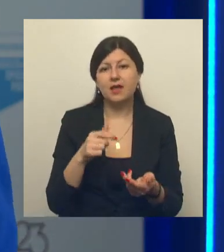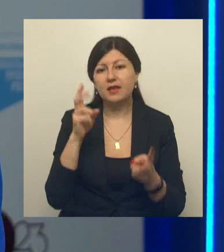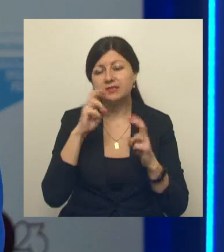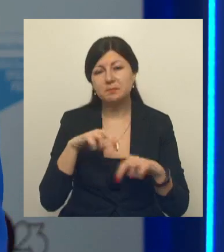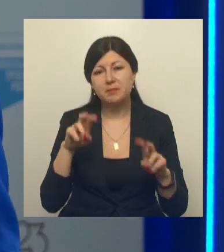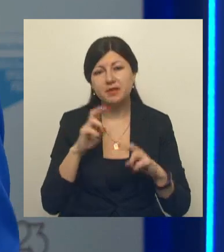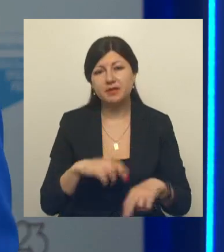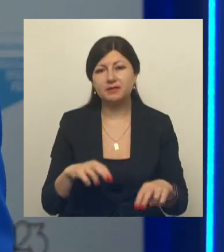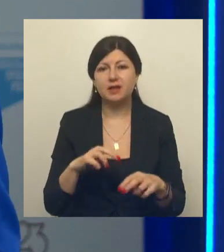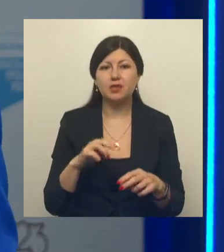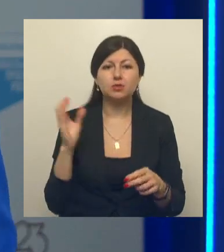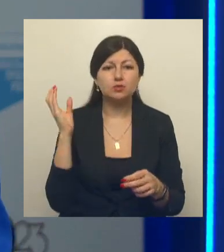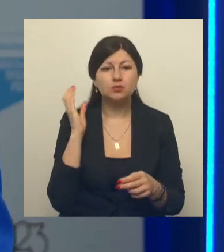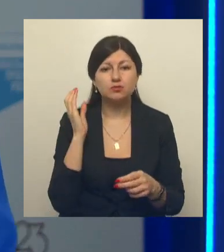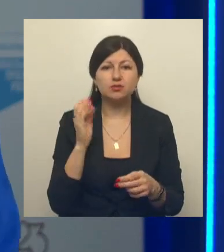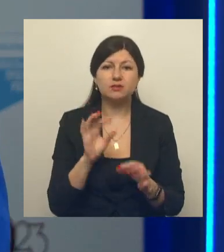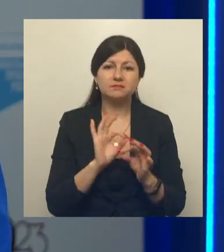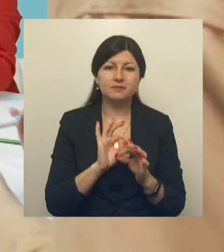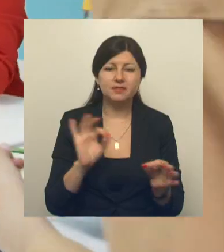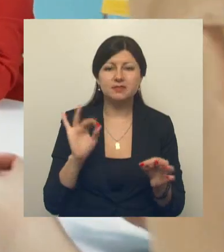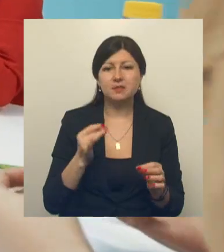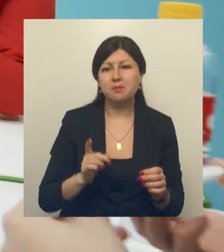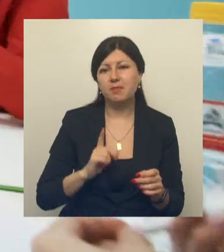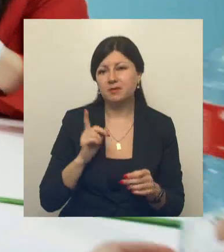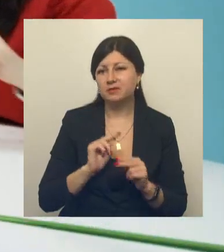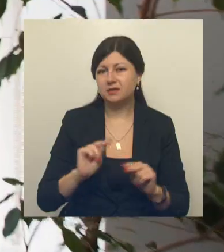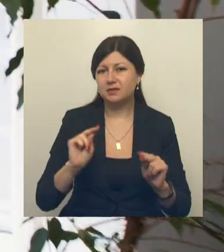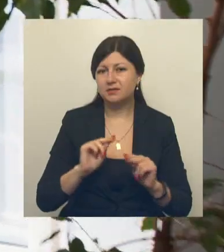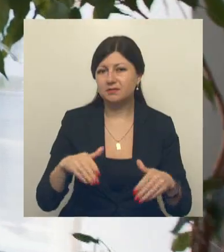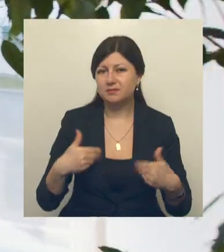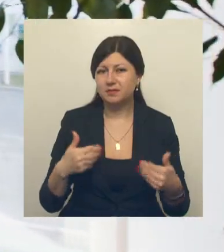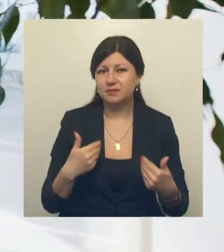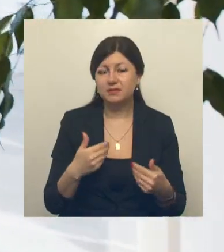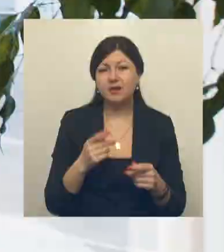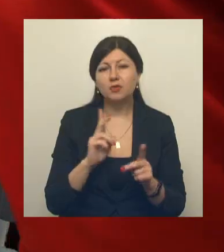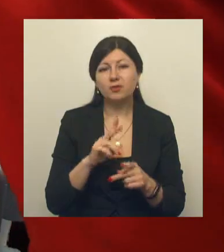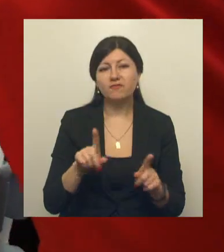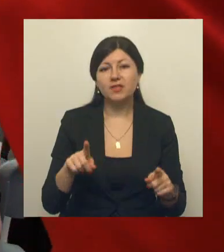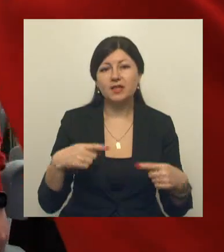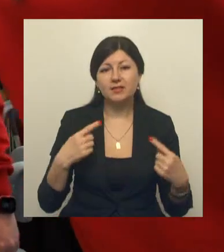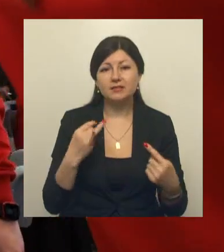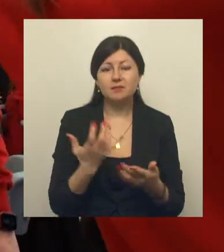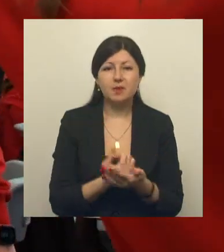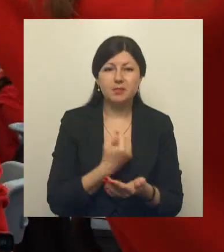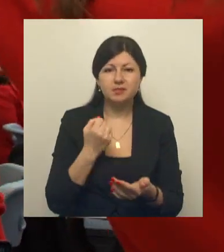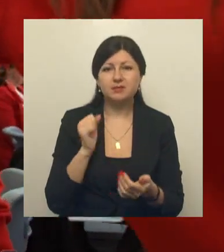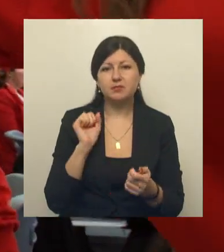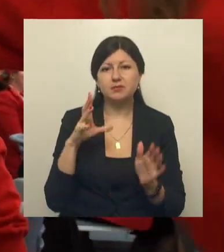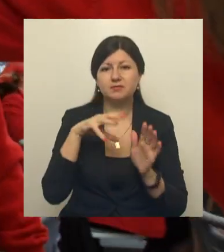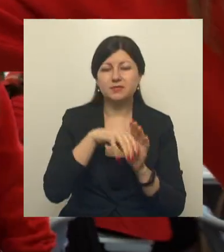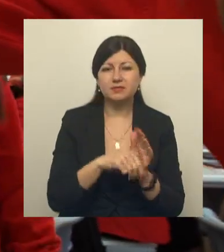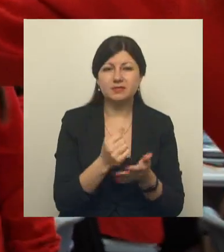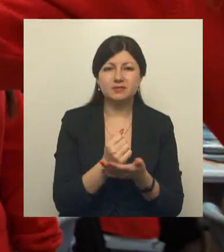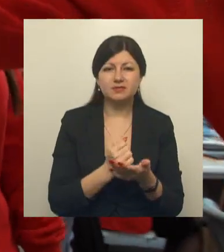эксперта, в качестве слушателя классных и полезных мастер-классов. Финалисты и победители конкурса получат возможность войти в кадровый